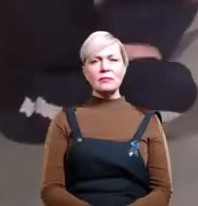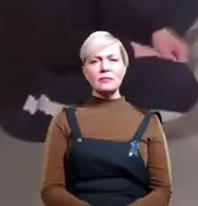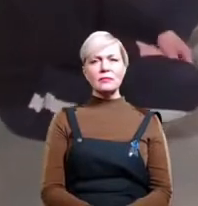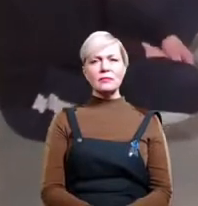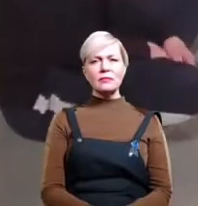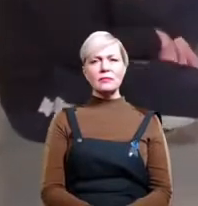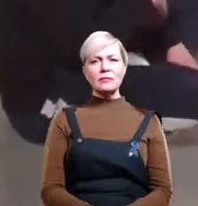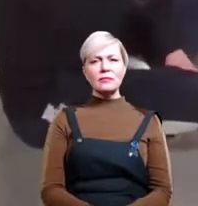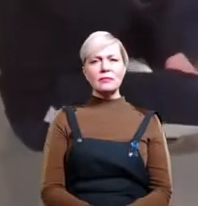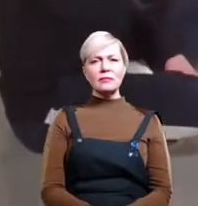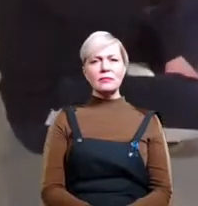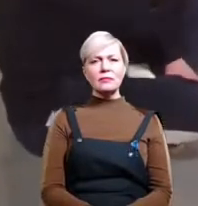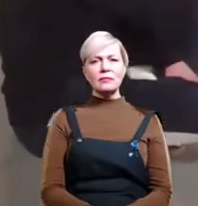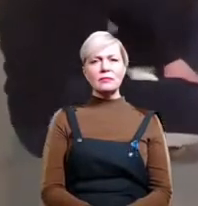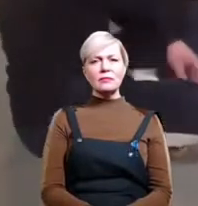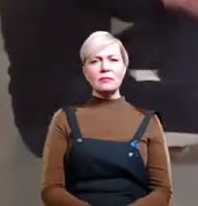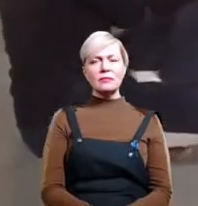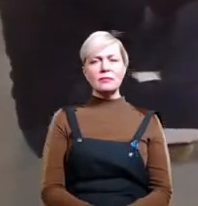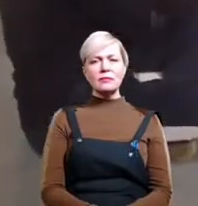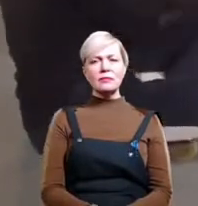тиша співає,